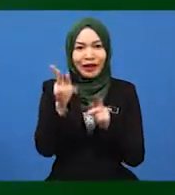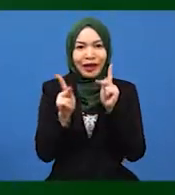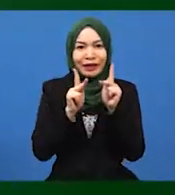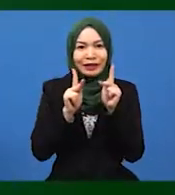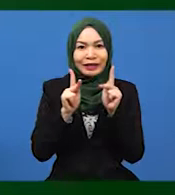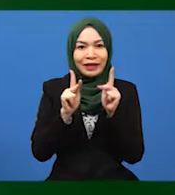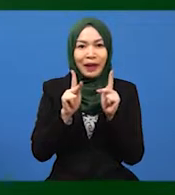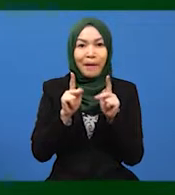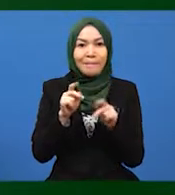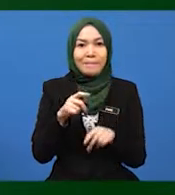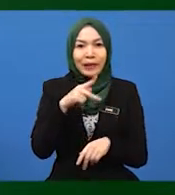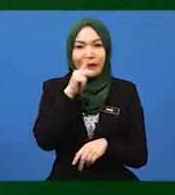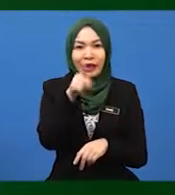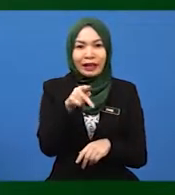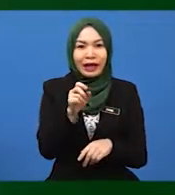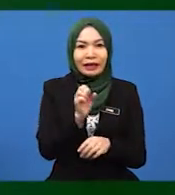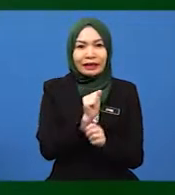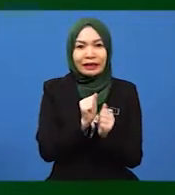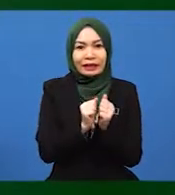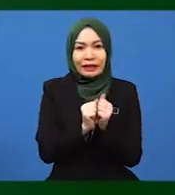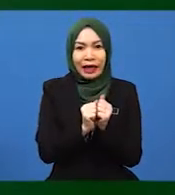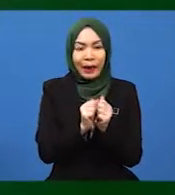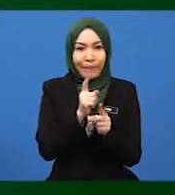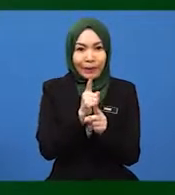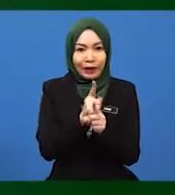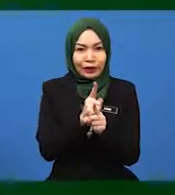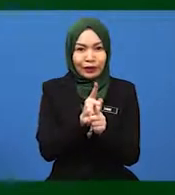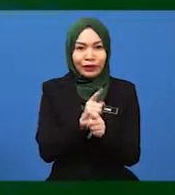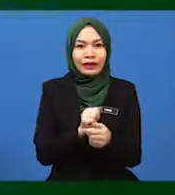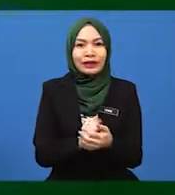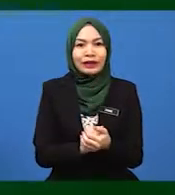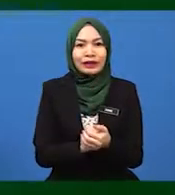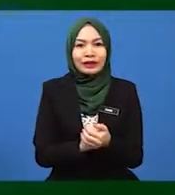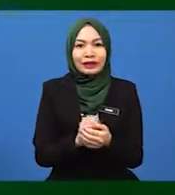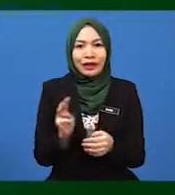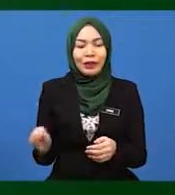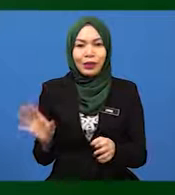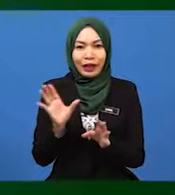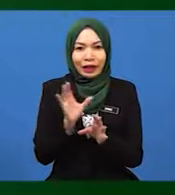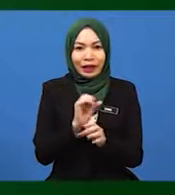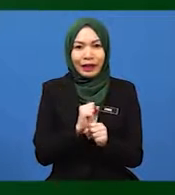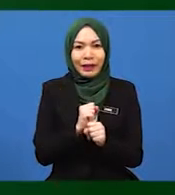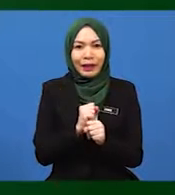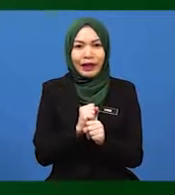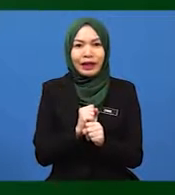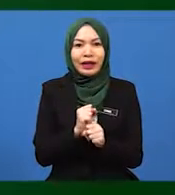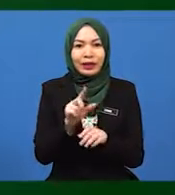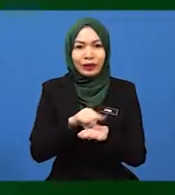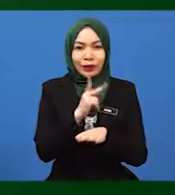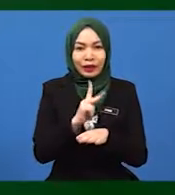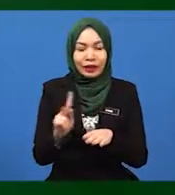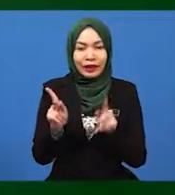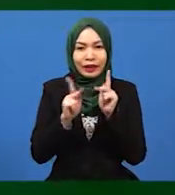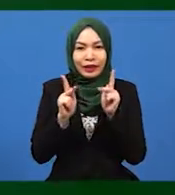dengan betul. Selain itu, murid dapat menggunakan kata perintah mengikut konteks